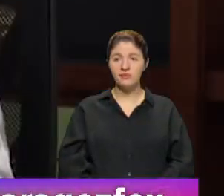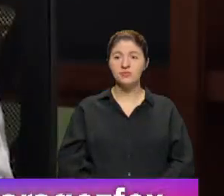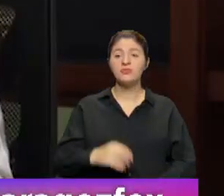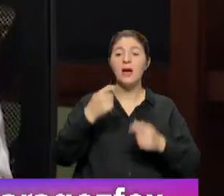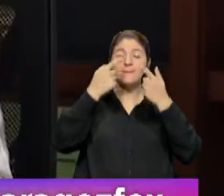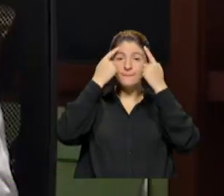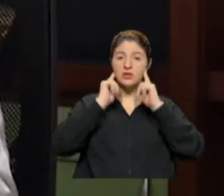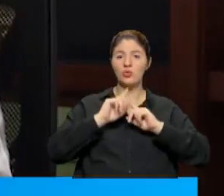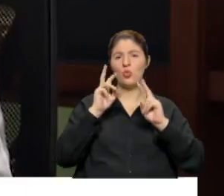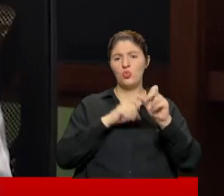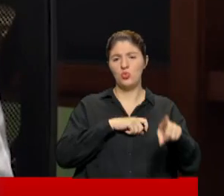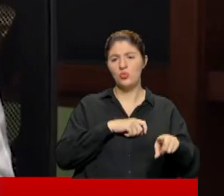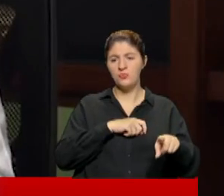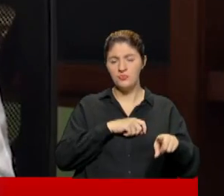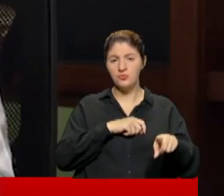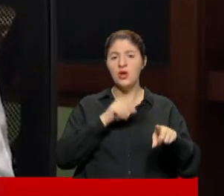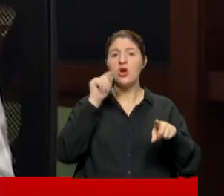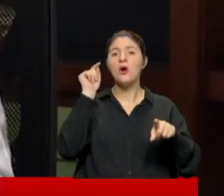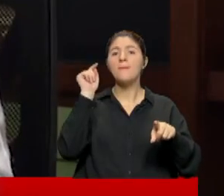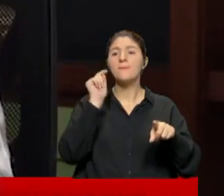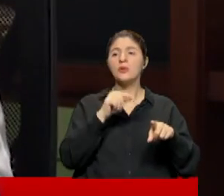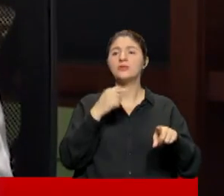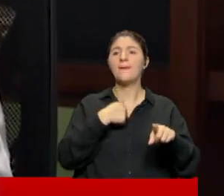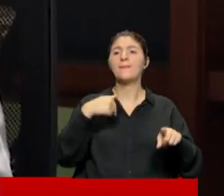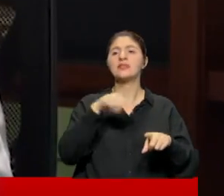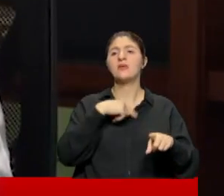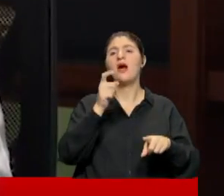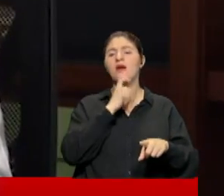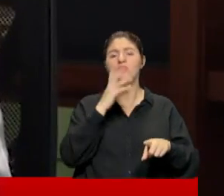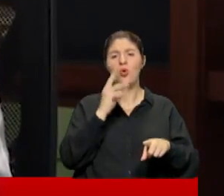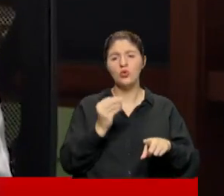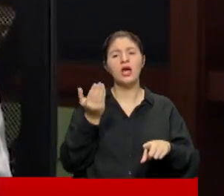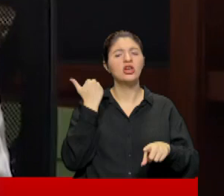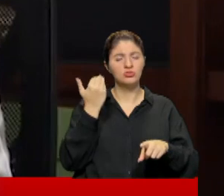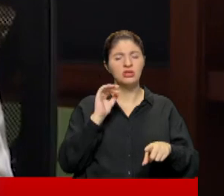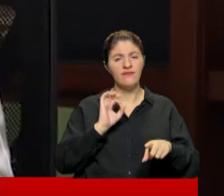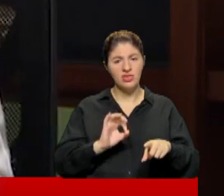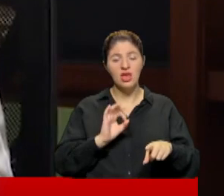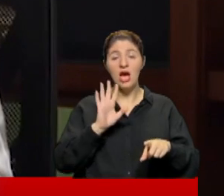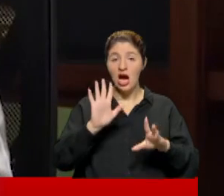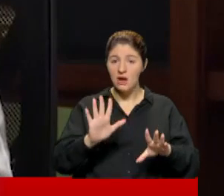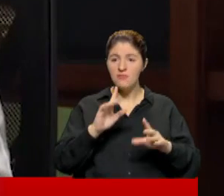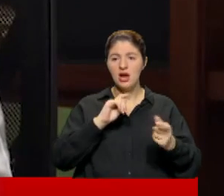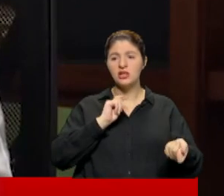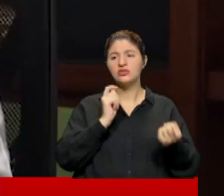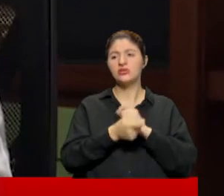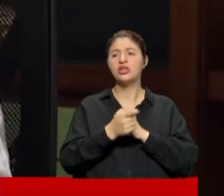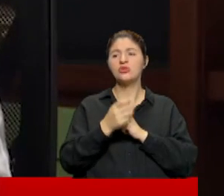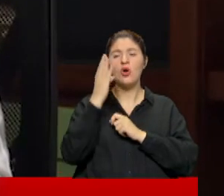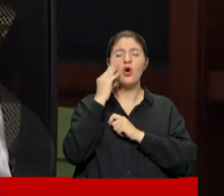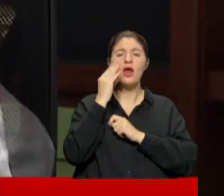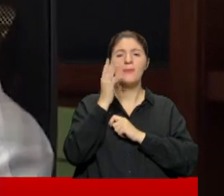başörtüsü mevzusu burada Bizim de yanlışlarımız oldu geçmişte ama değişmeyi